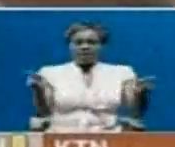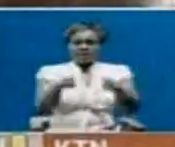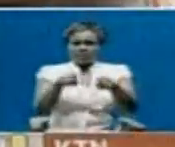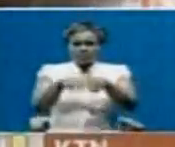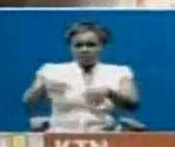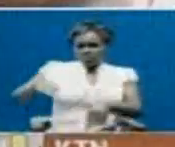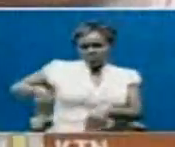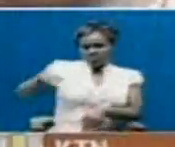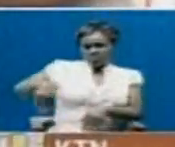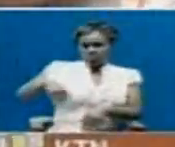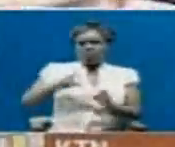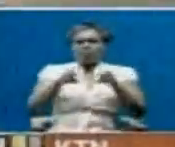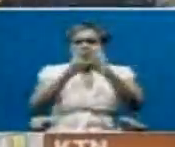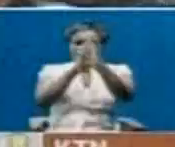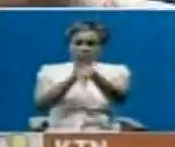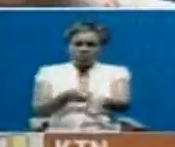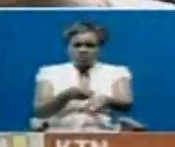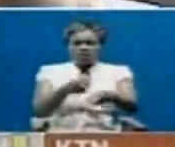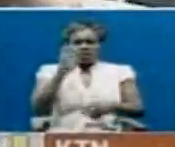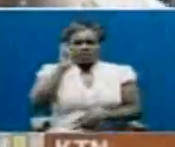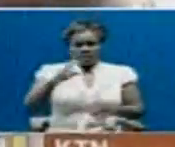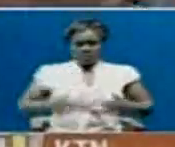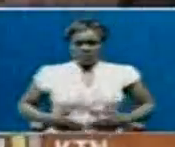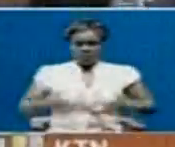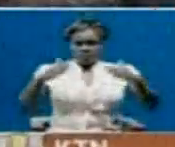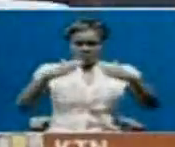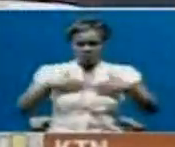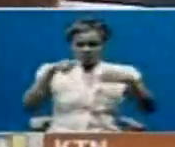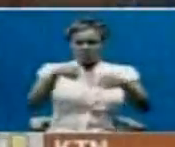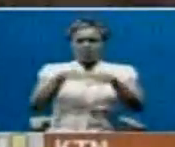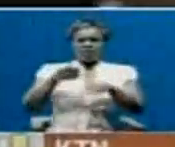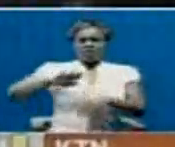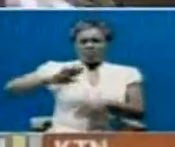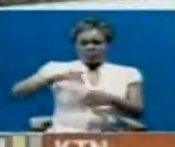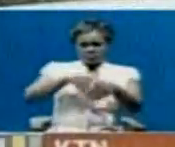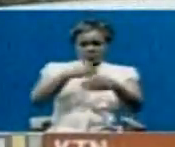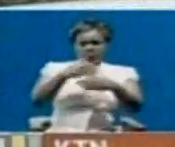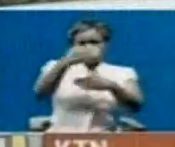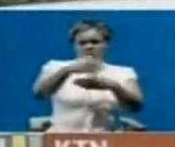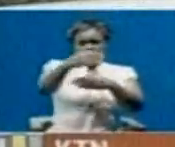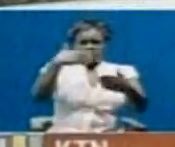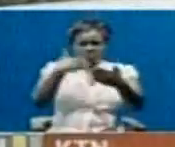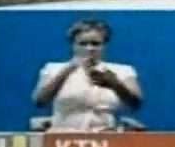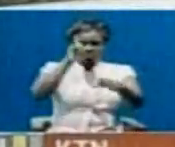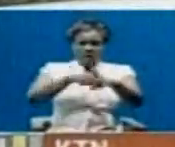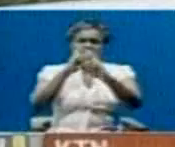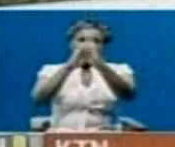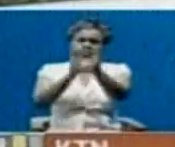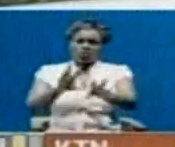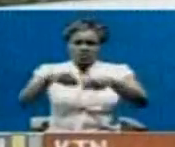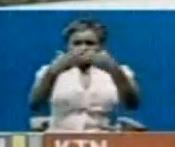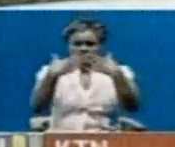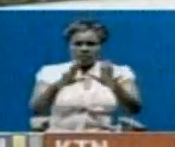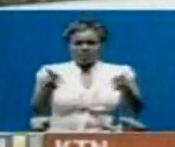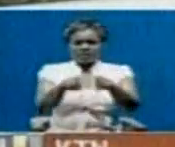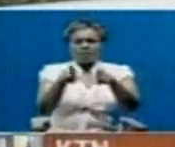kucheleweshwa kwa matokeo hayo, shughuli ya kuona mwili wa marehemu imeahirishwa hadi pale matokeo hayo yatakapotolewa, huku mipango